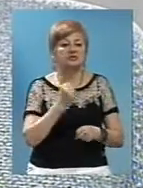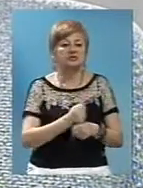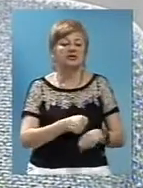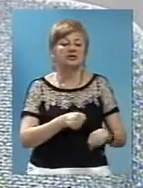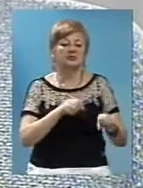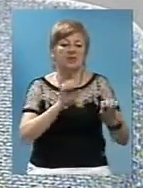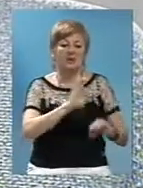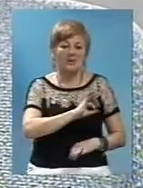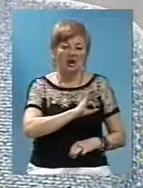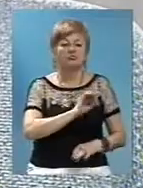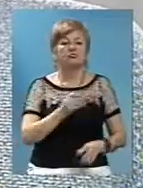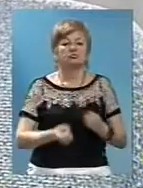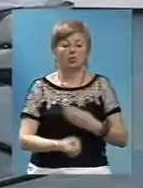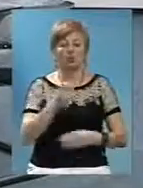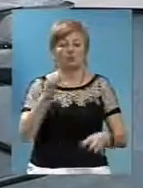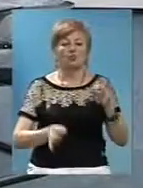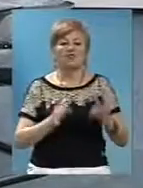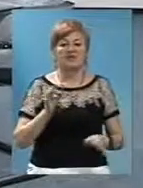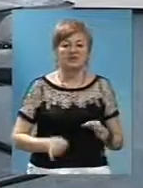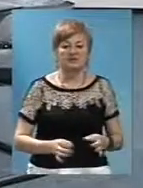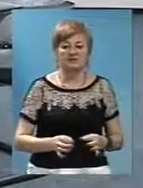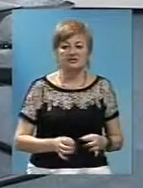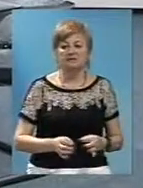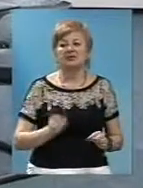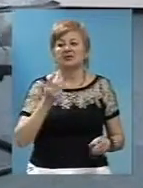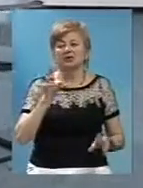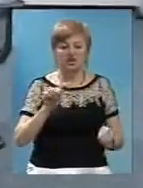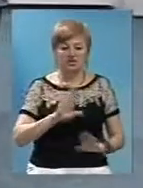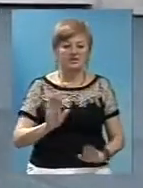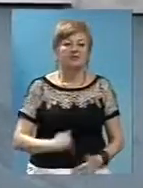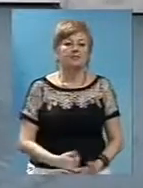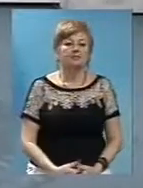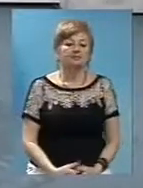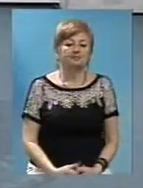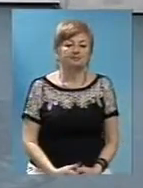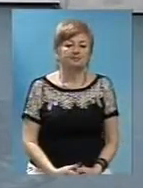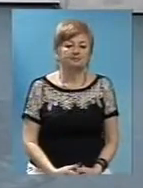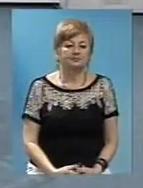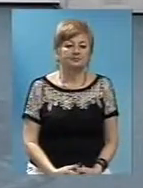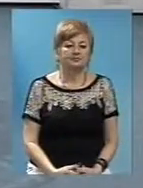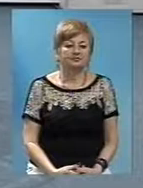породжує справедливість, добро і милосердя. Хай щастить. Дякую вам, дякую всім, хто був з нами.